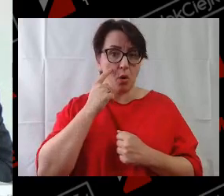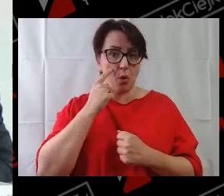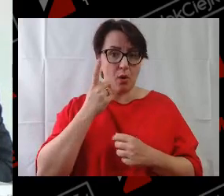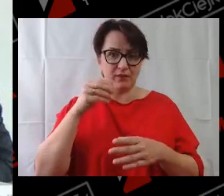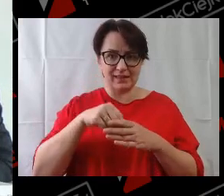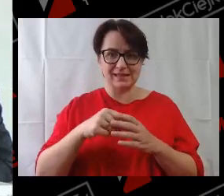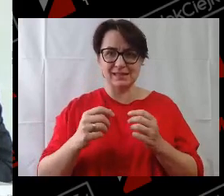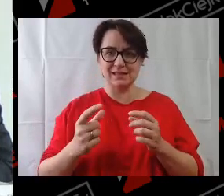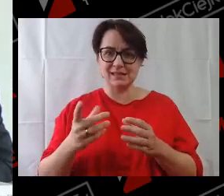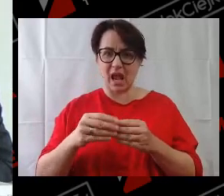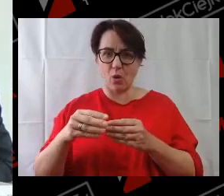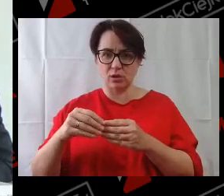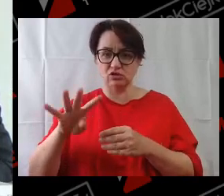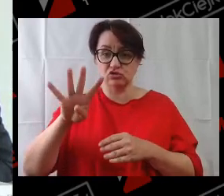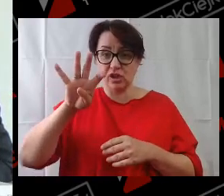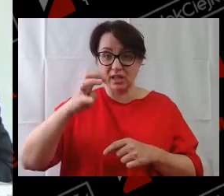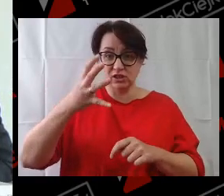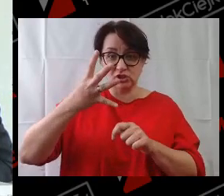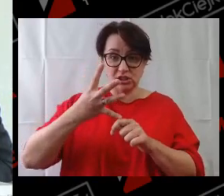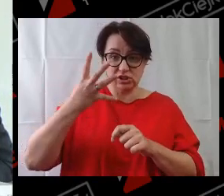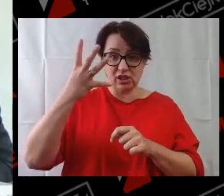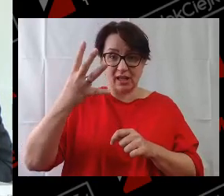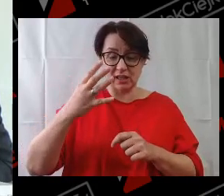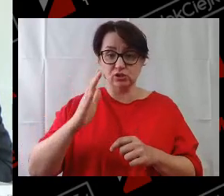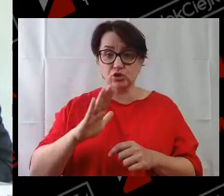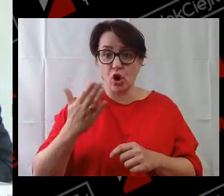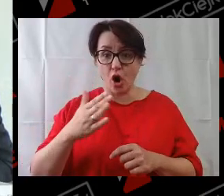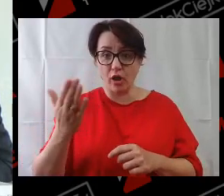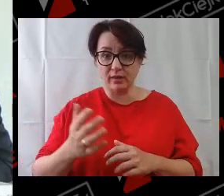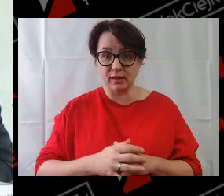załącznikami 444 strony